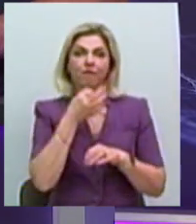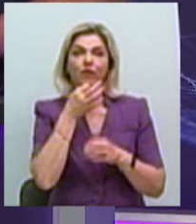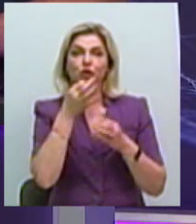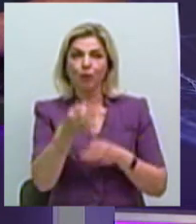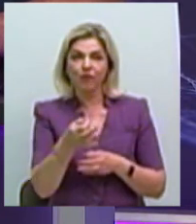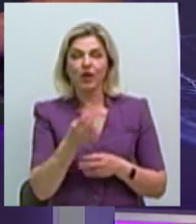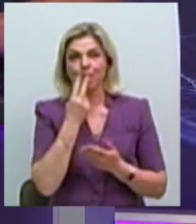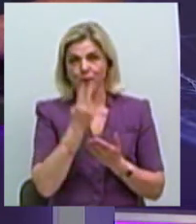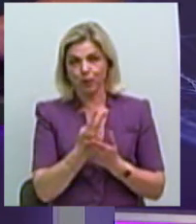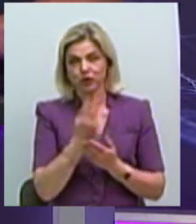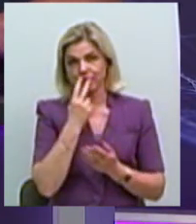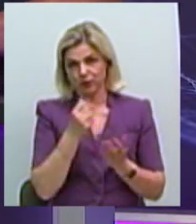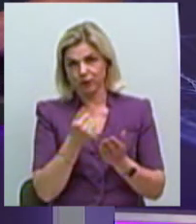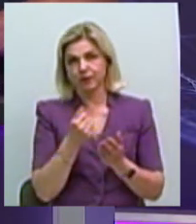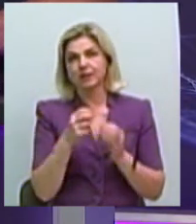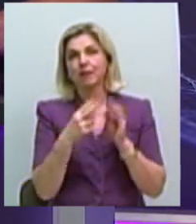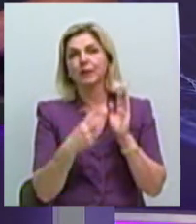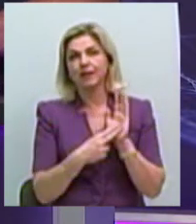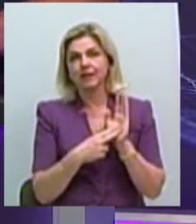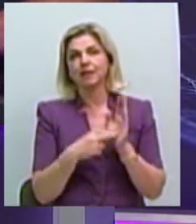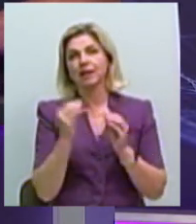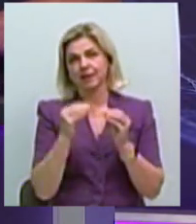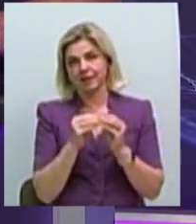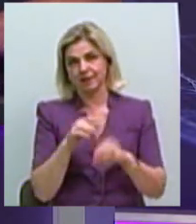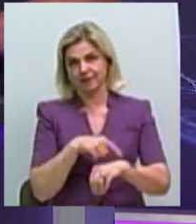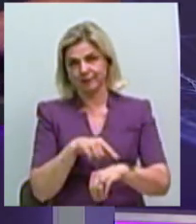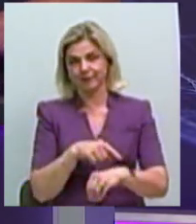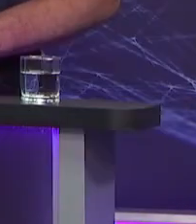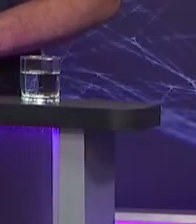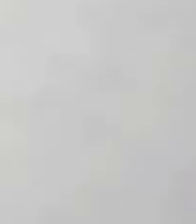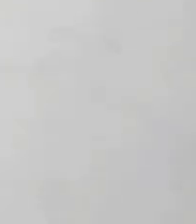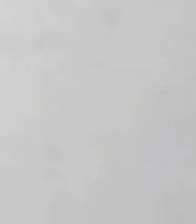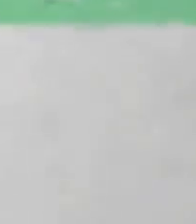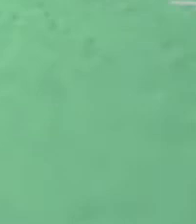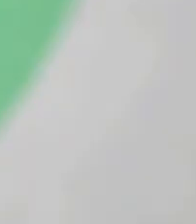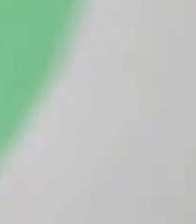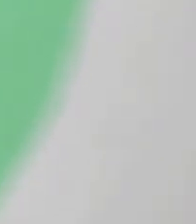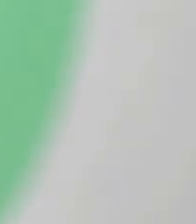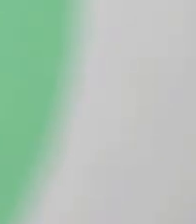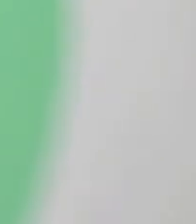Побачимо. Дивіться нас з 17:10. На все добре. До побачення.